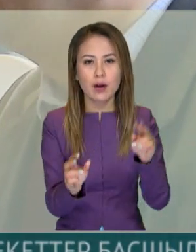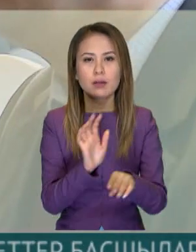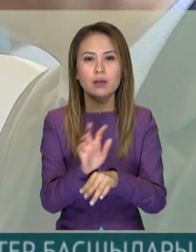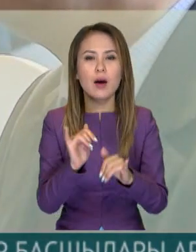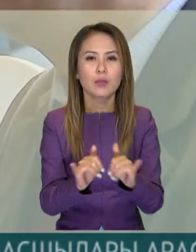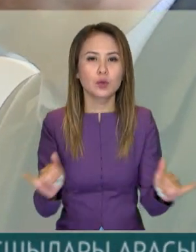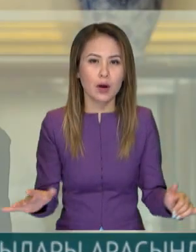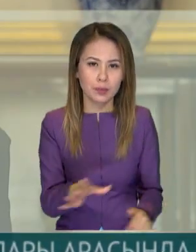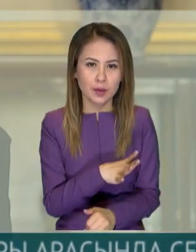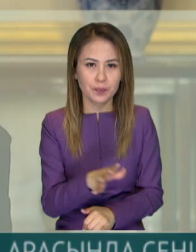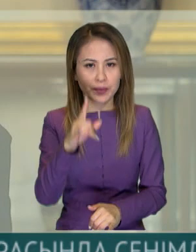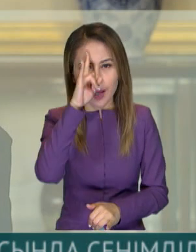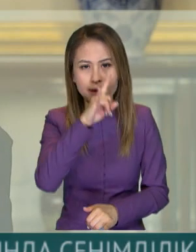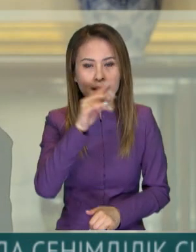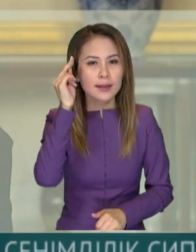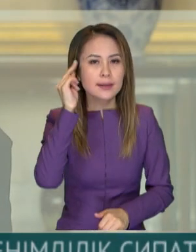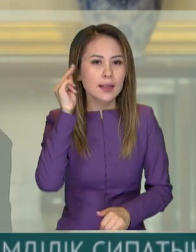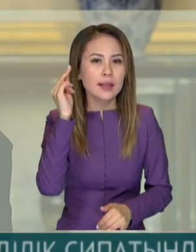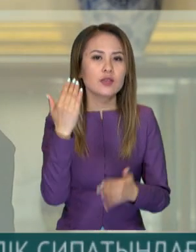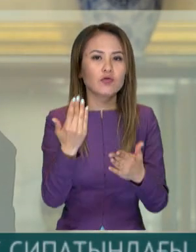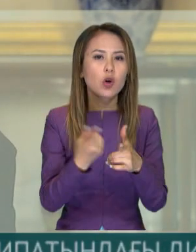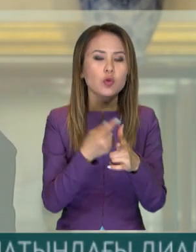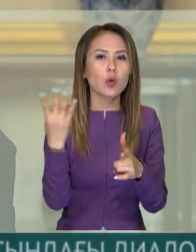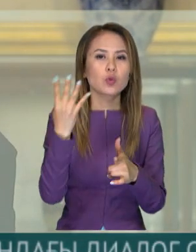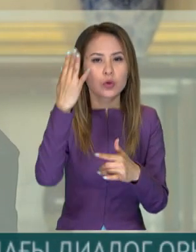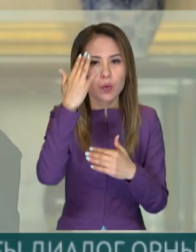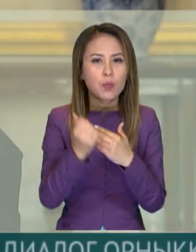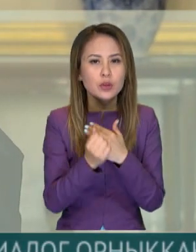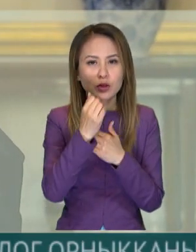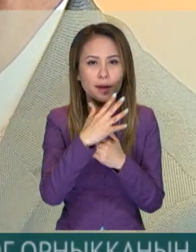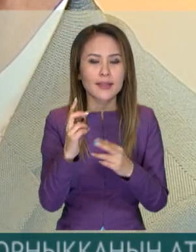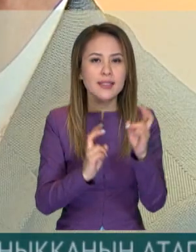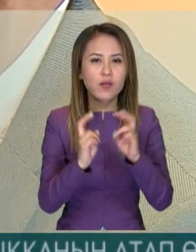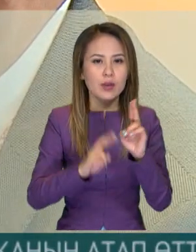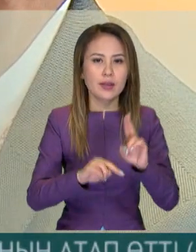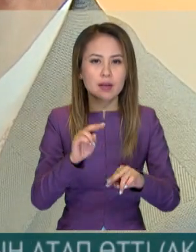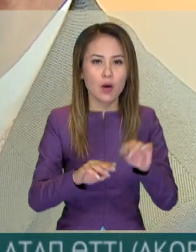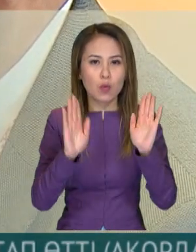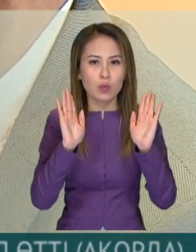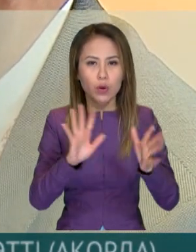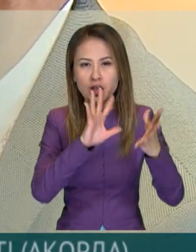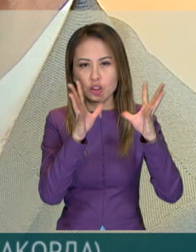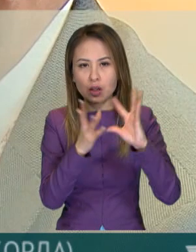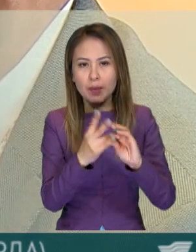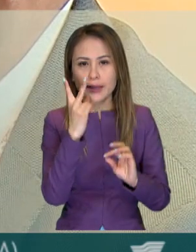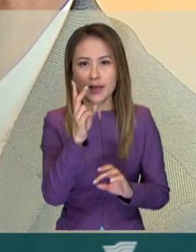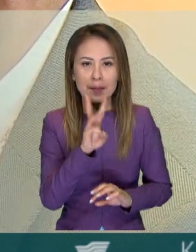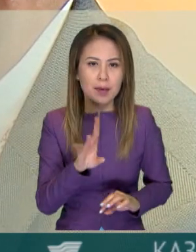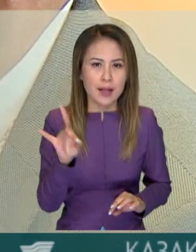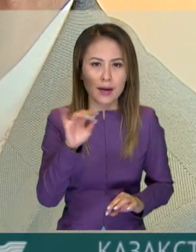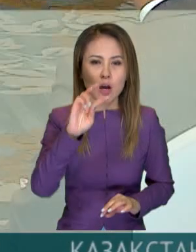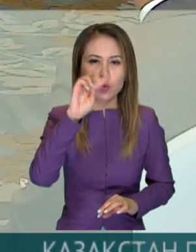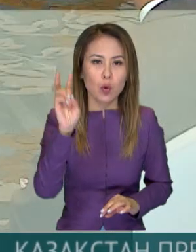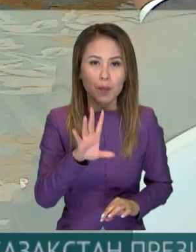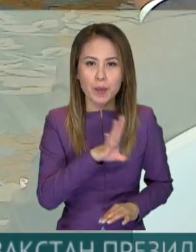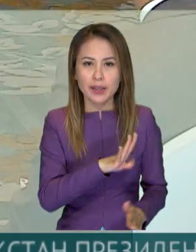бағытталған. Қазақ-Қытай кәсіпкерлері бірлесіп, елімізде 4-ші мұнай өңдеу зауытын салмақ. Оның жалпы құны 2 миллиард доллар болса, тең